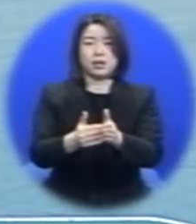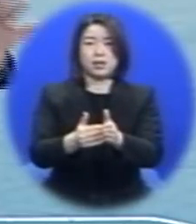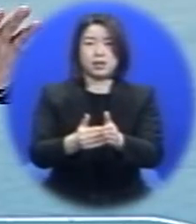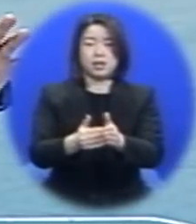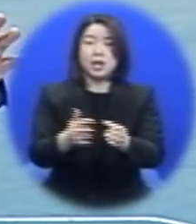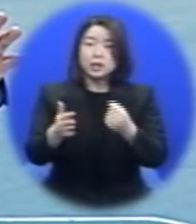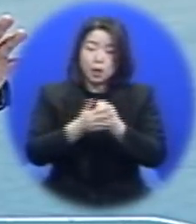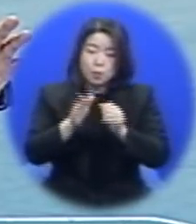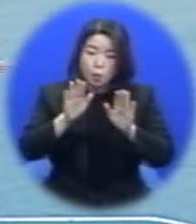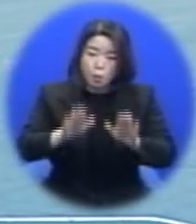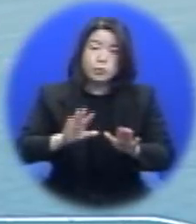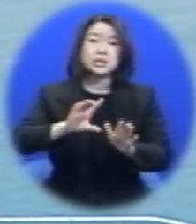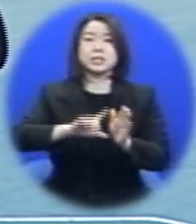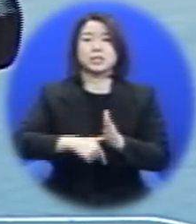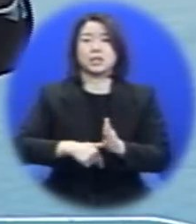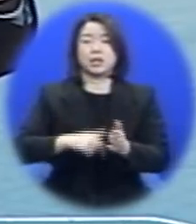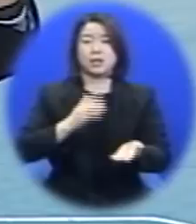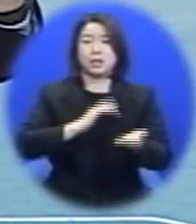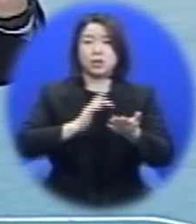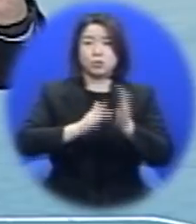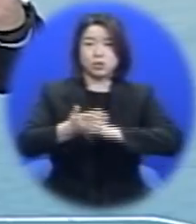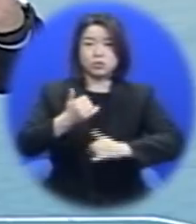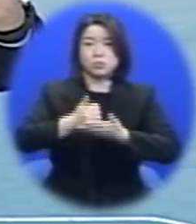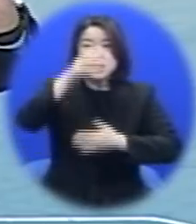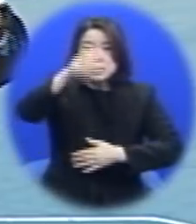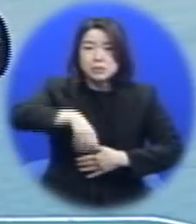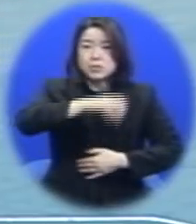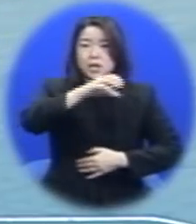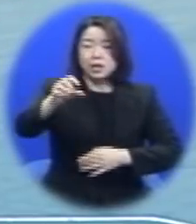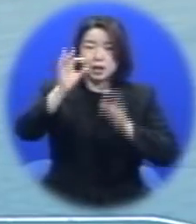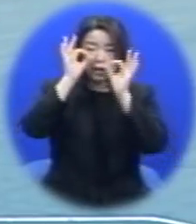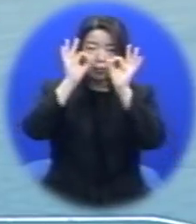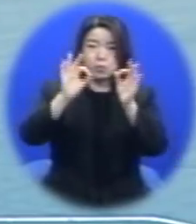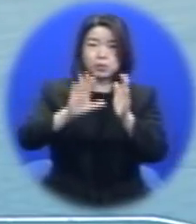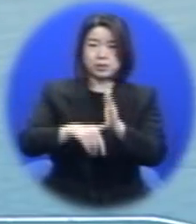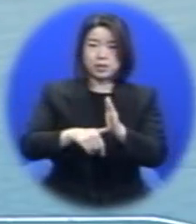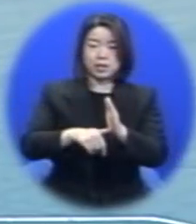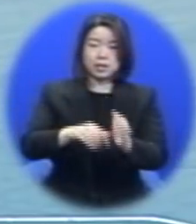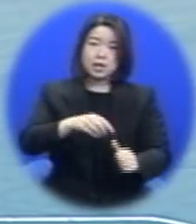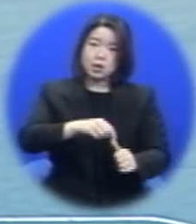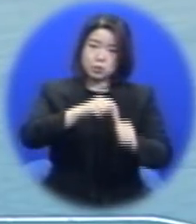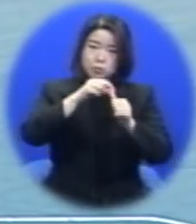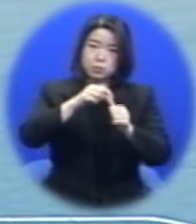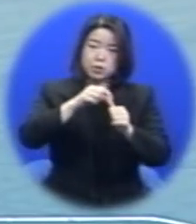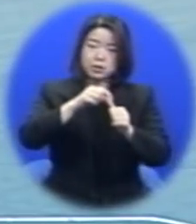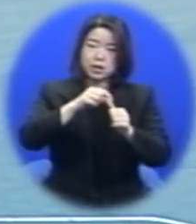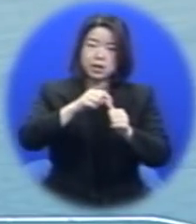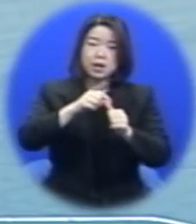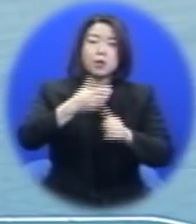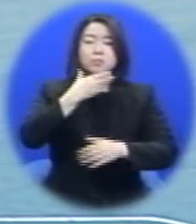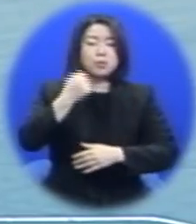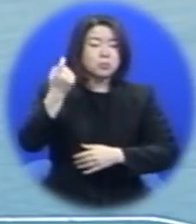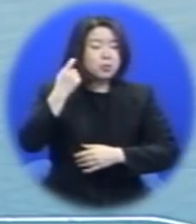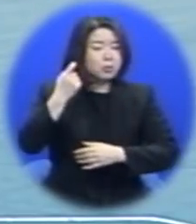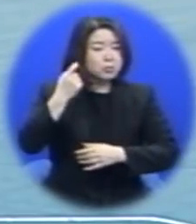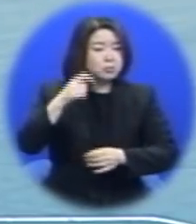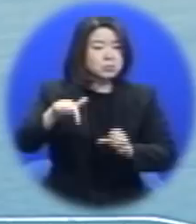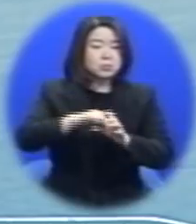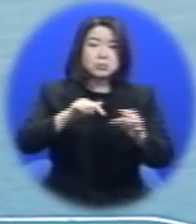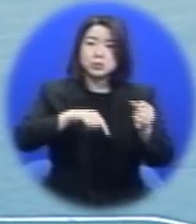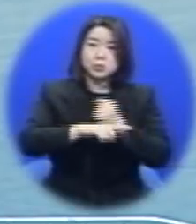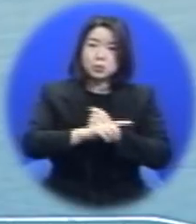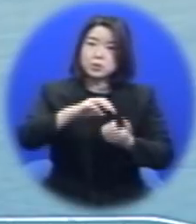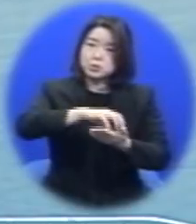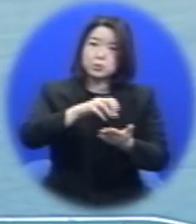그러므로 오늘 이 시간에 우리가 십자가를 볼 때 그저 구원의 복음의 교리 정도로만